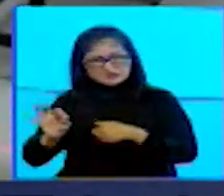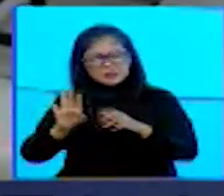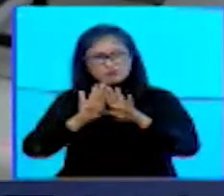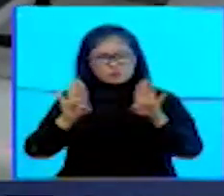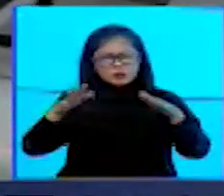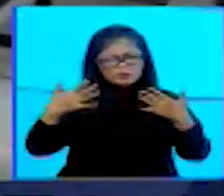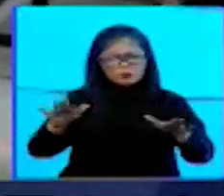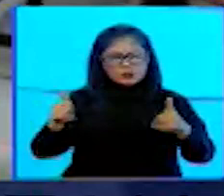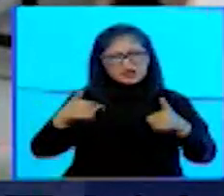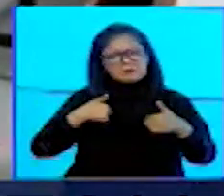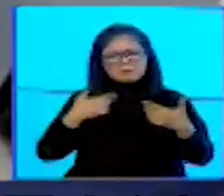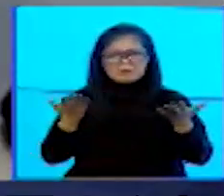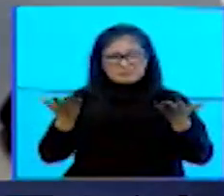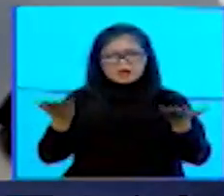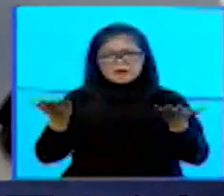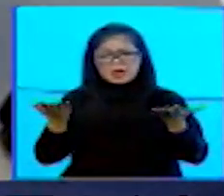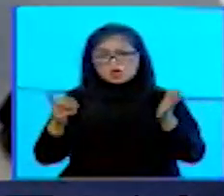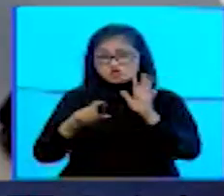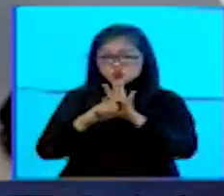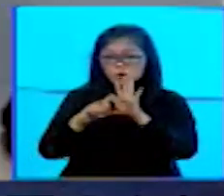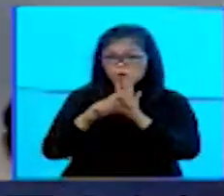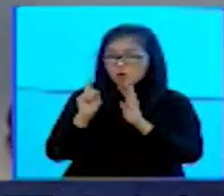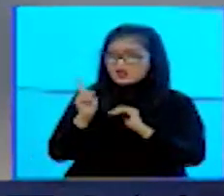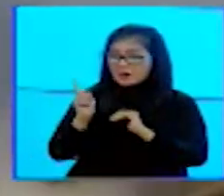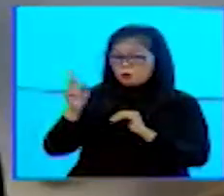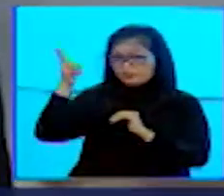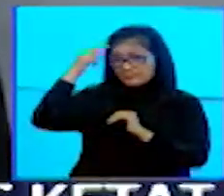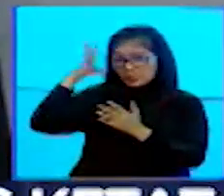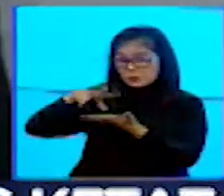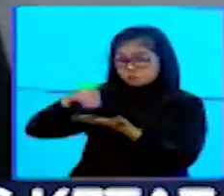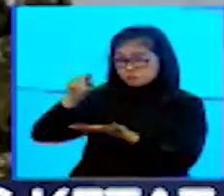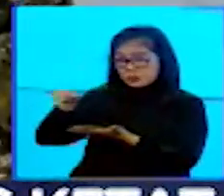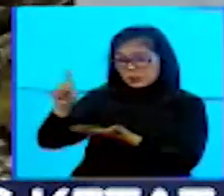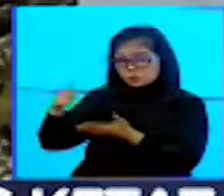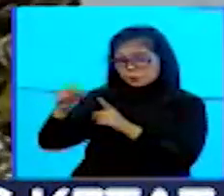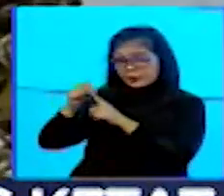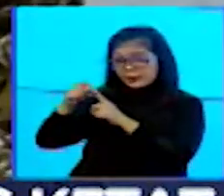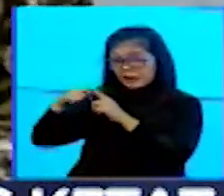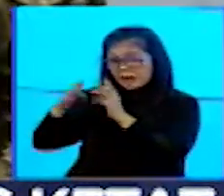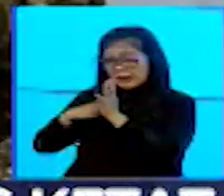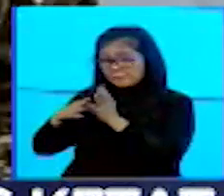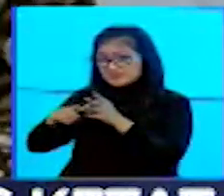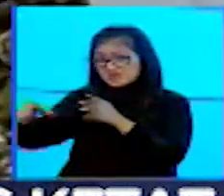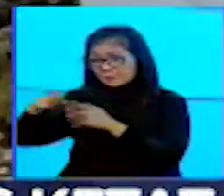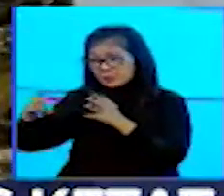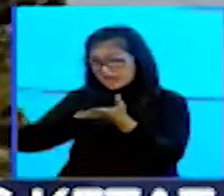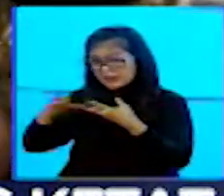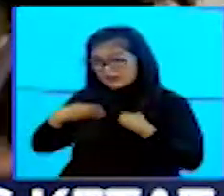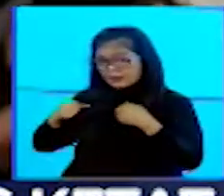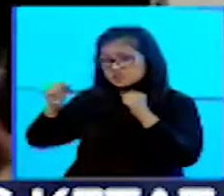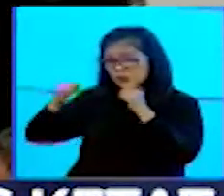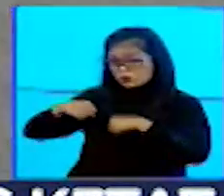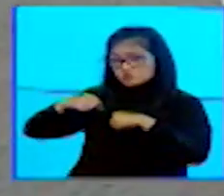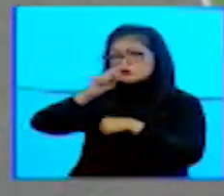skala kecamatan diterima pemerintah pusat, Ridwan Kamil meminta agar sekolah yang menggelar pembelajaran tatap muka wajib menerapkan protokol kesehatan dengan